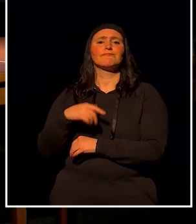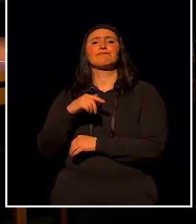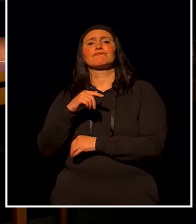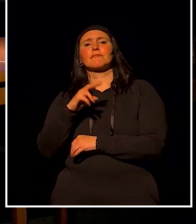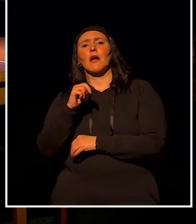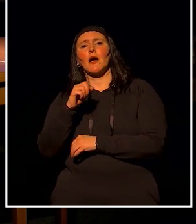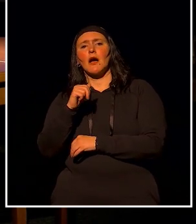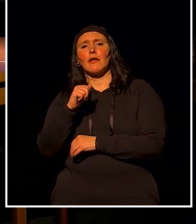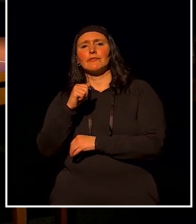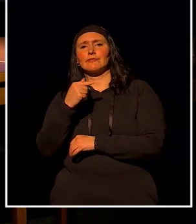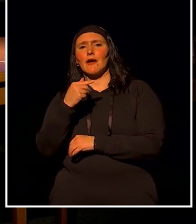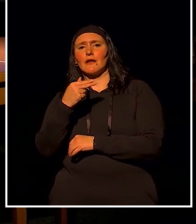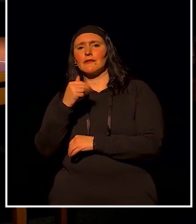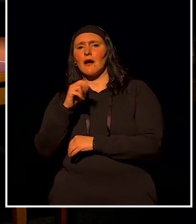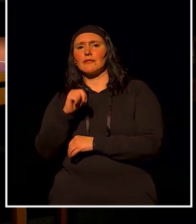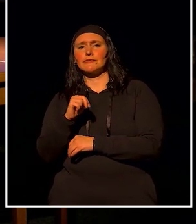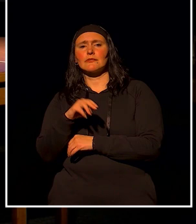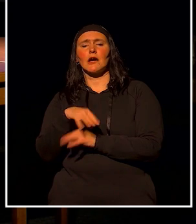Macho. Nathan Schneider